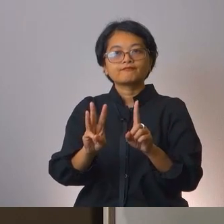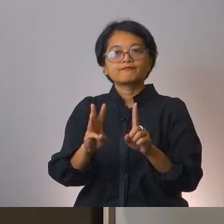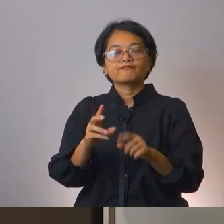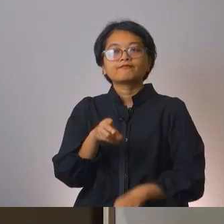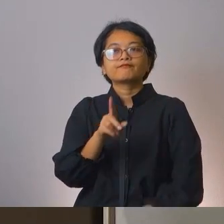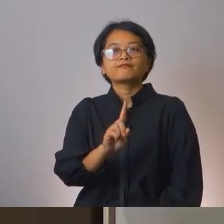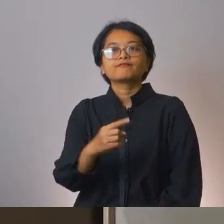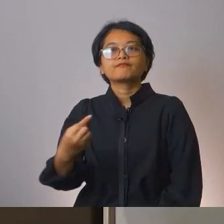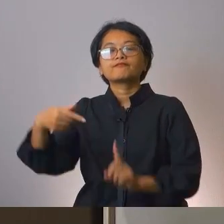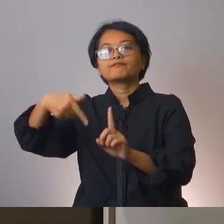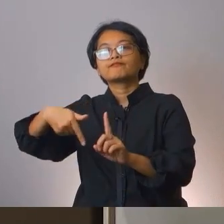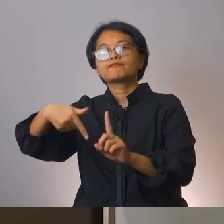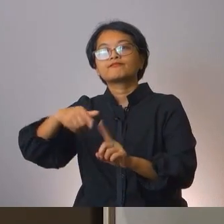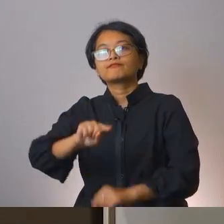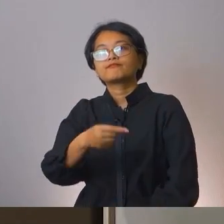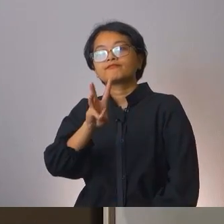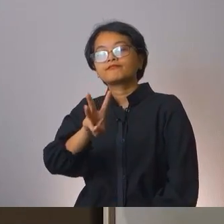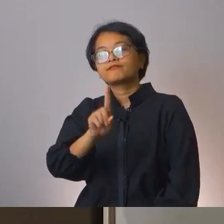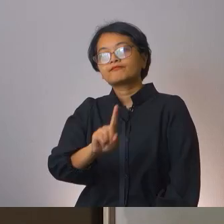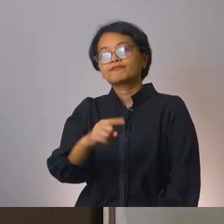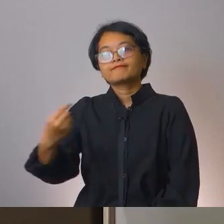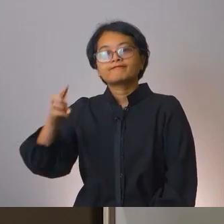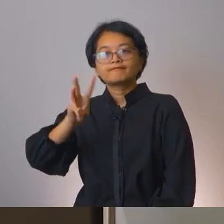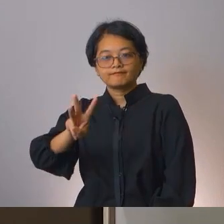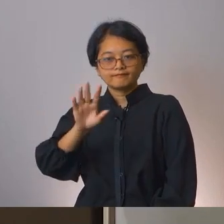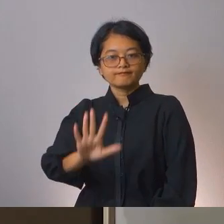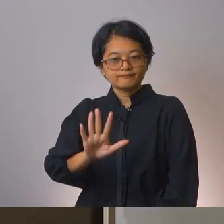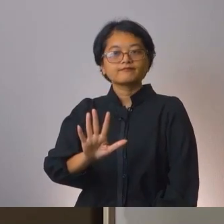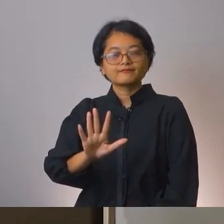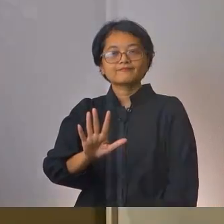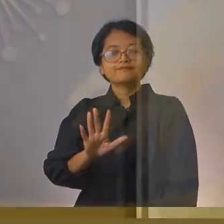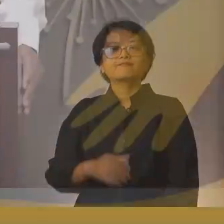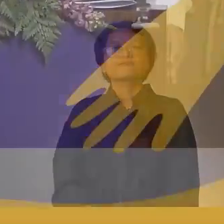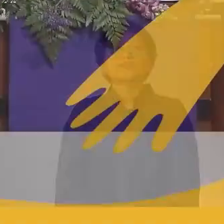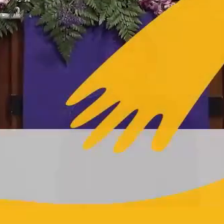17 dan 31 hingga 35.